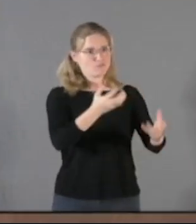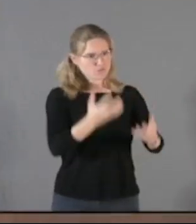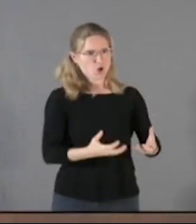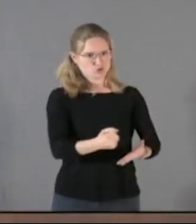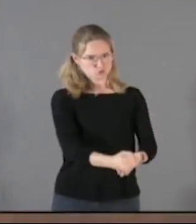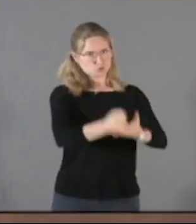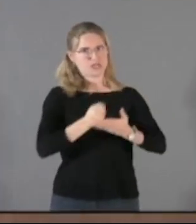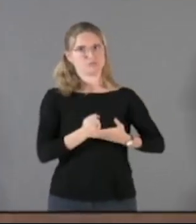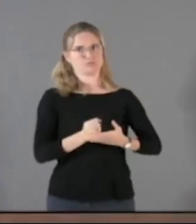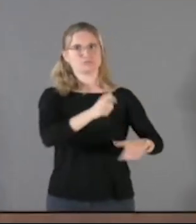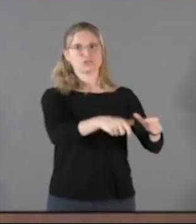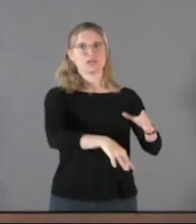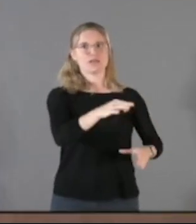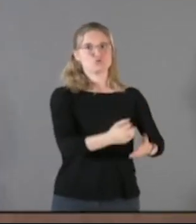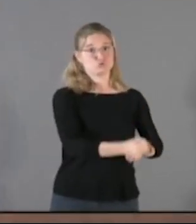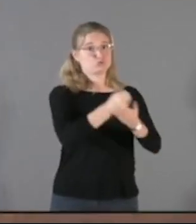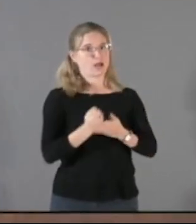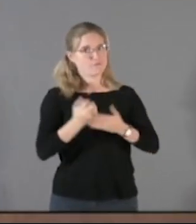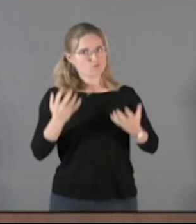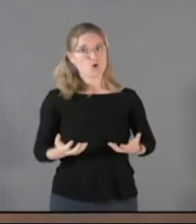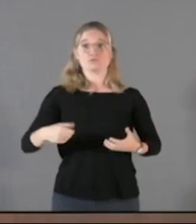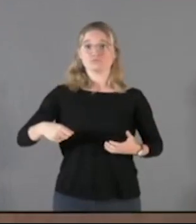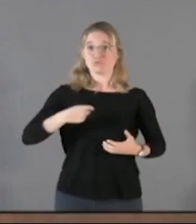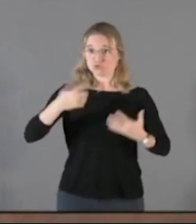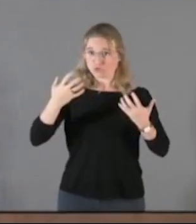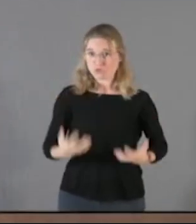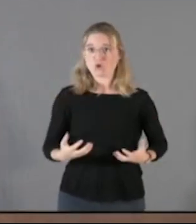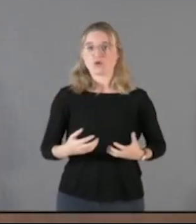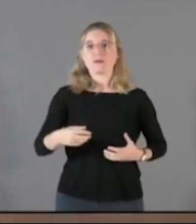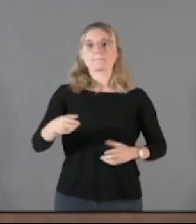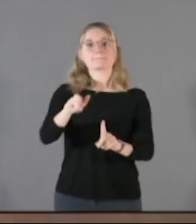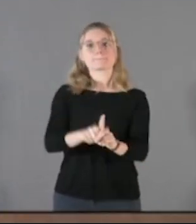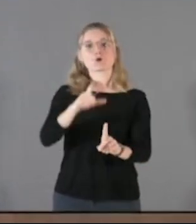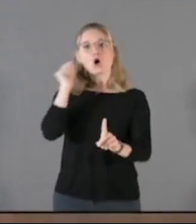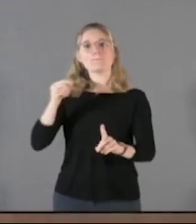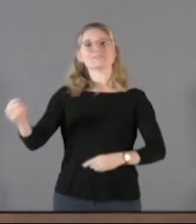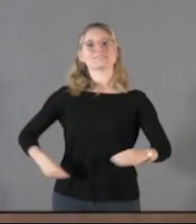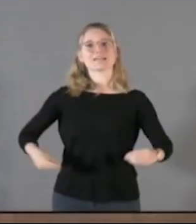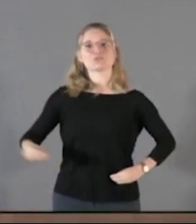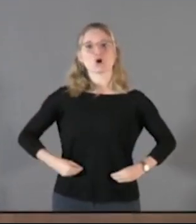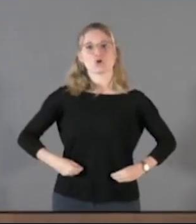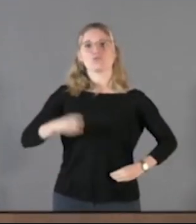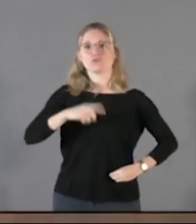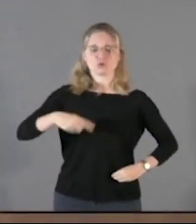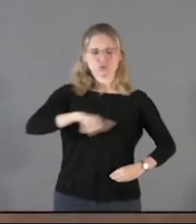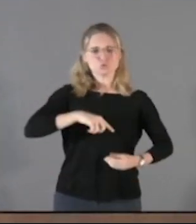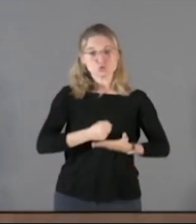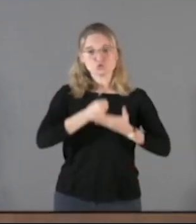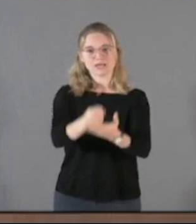nous soutenions tous le directeur d'une école dont je ne donnerai ni la situation géographique,